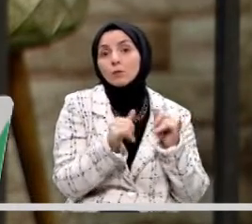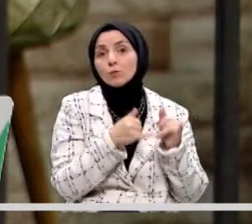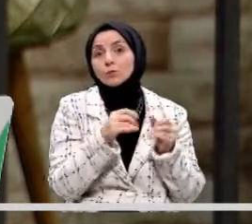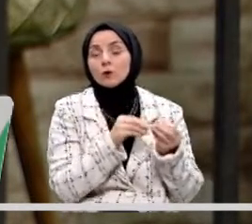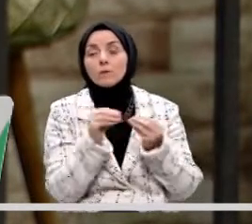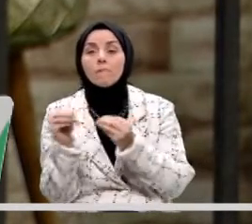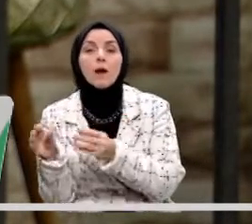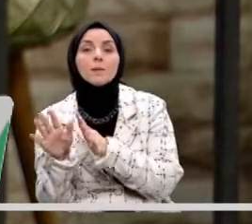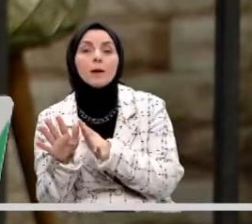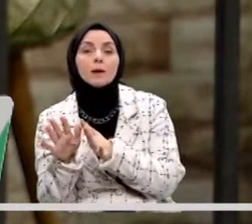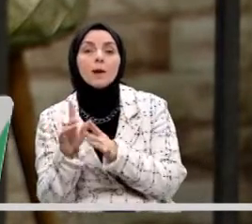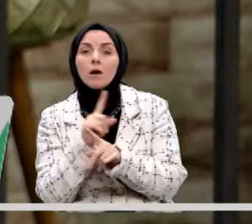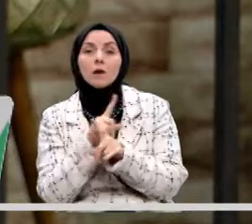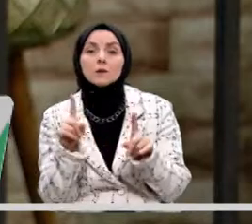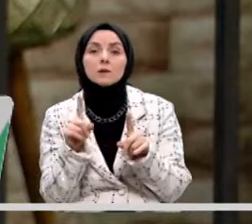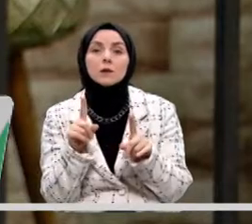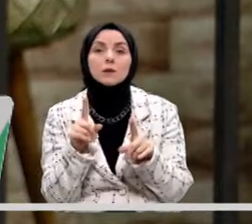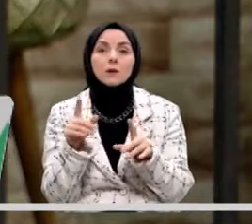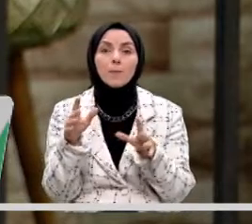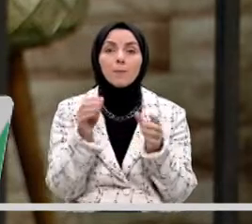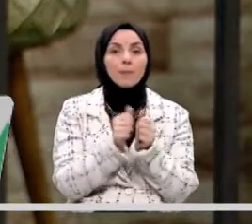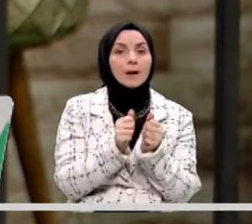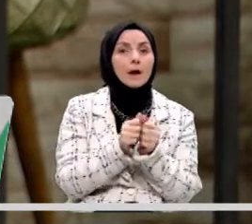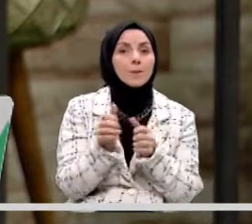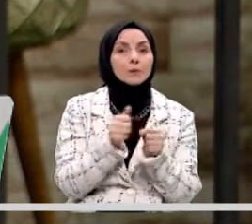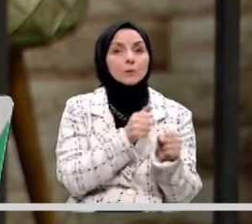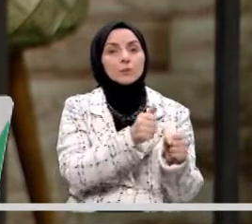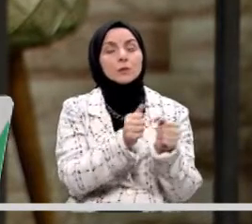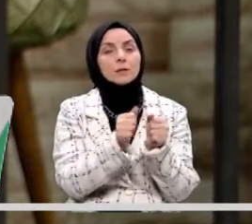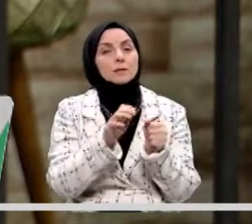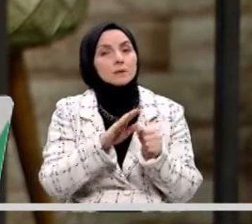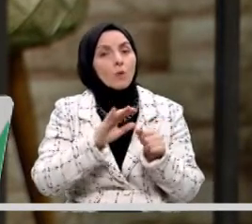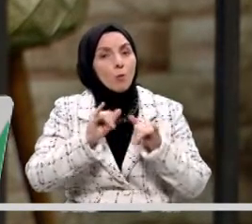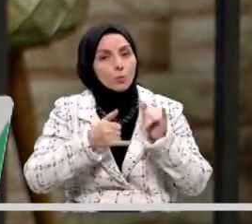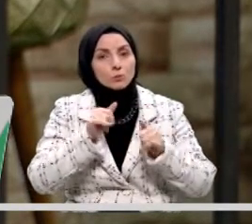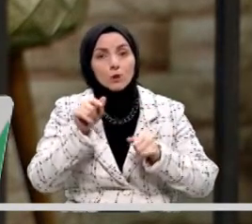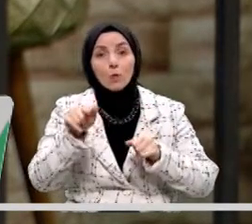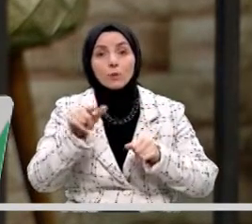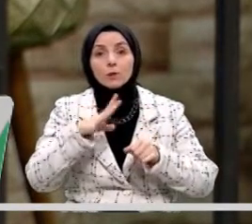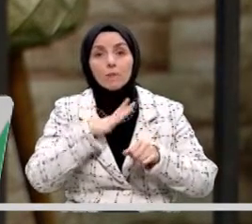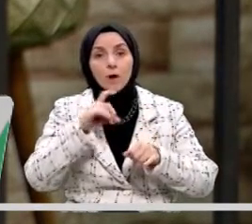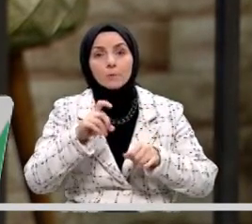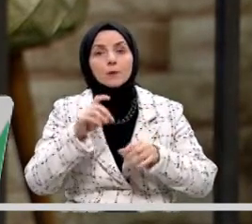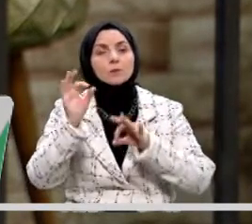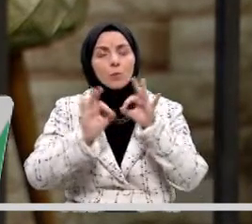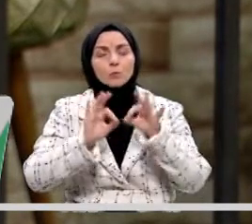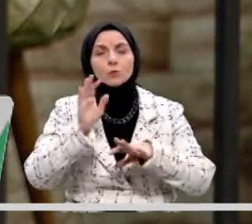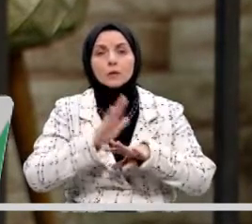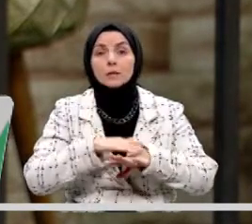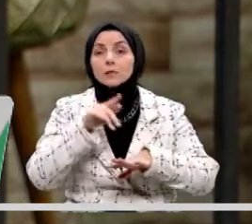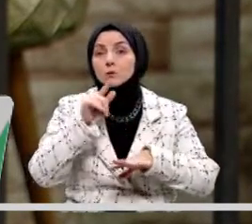bir gittiğinizde götüreceğiniz oyuncak orada var mı onu kontrol edin yani çocukların orada birbirlerini kavga edecek